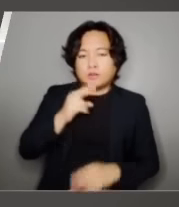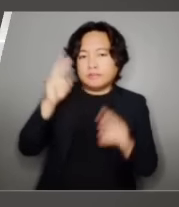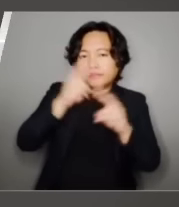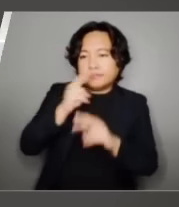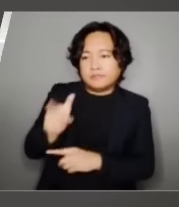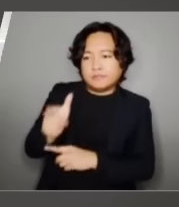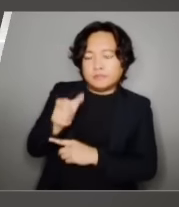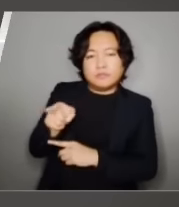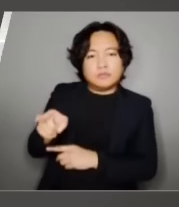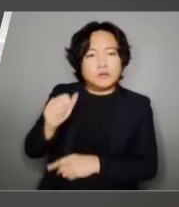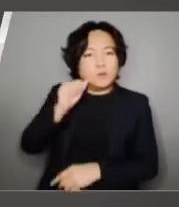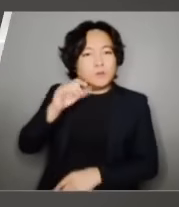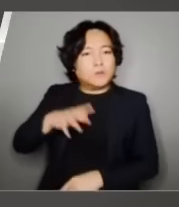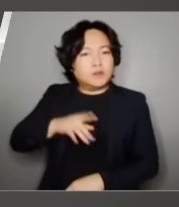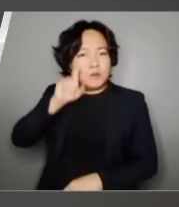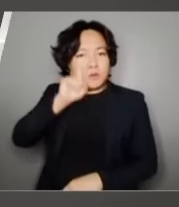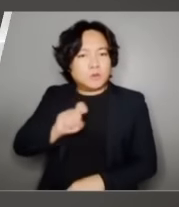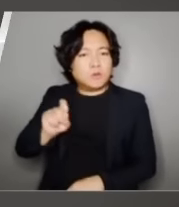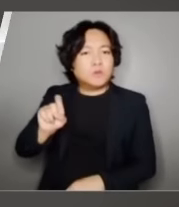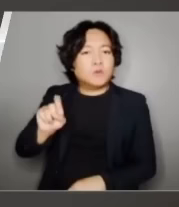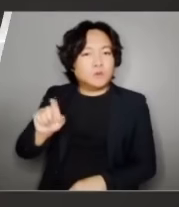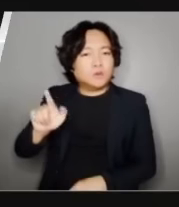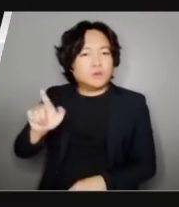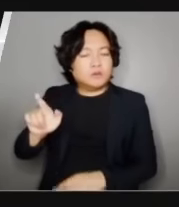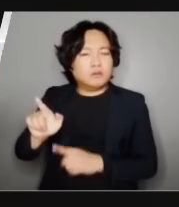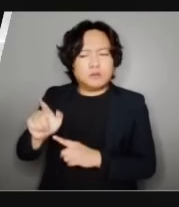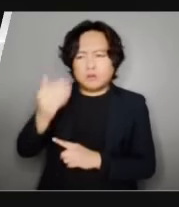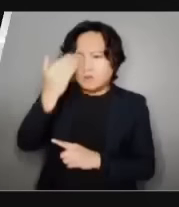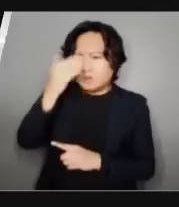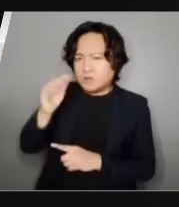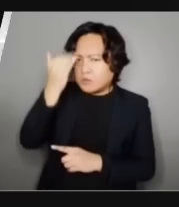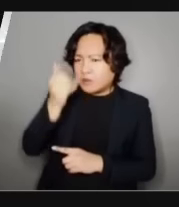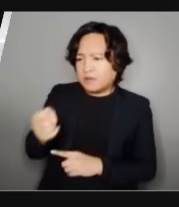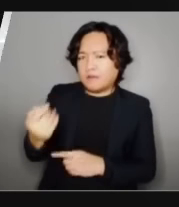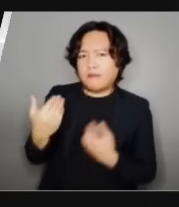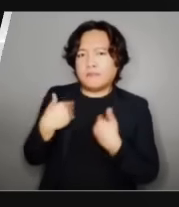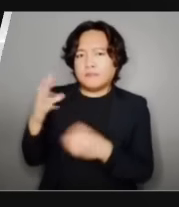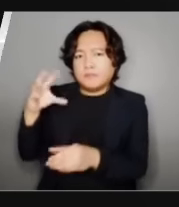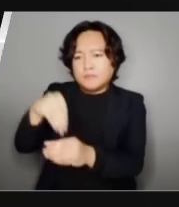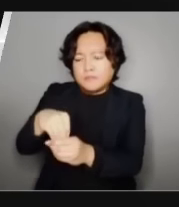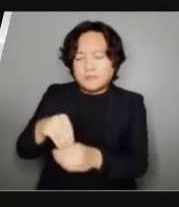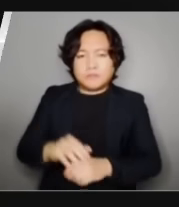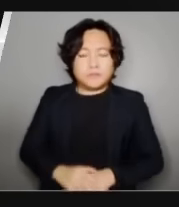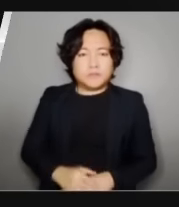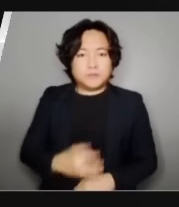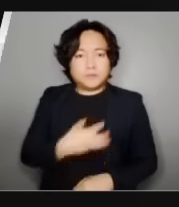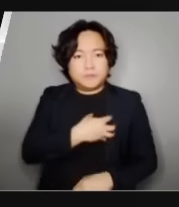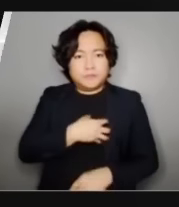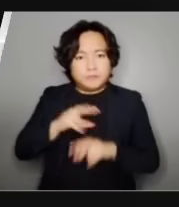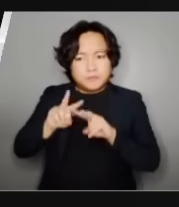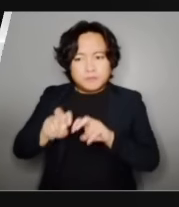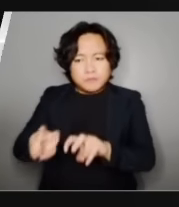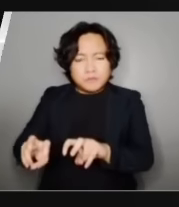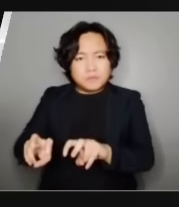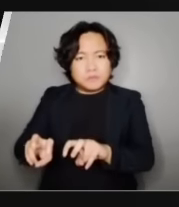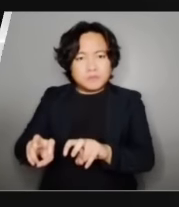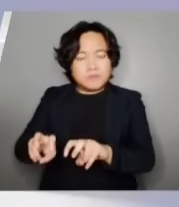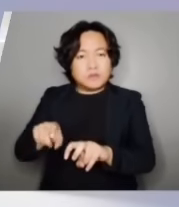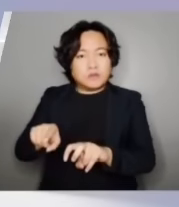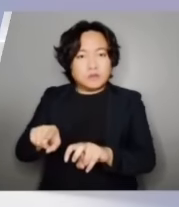na babae. Hindi pa raw tukoy kung bakit naroon ang babae. Base sa investigasyon ng pulisya, tauhan nila ang nakabaril sa